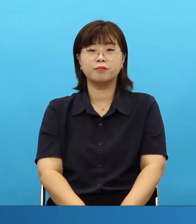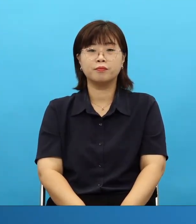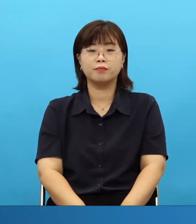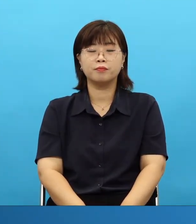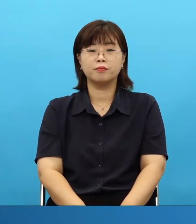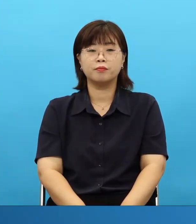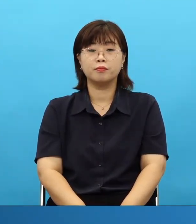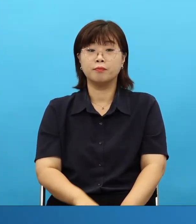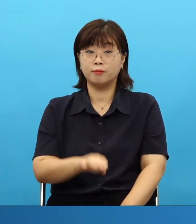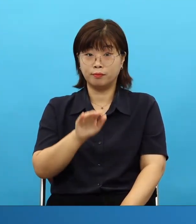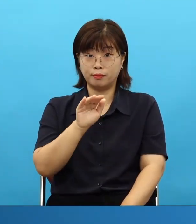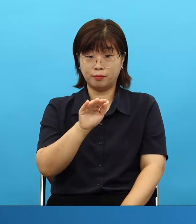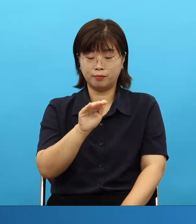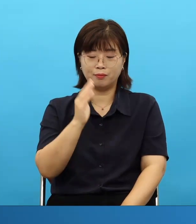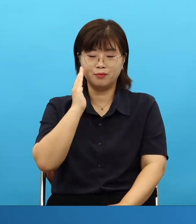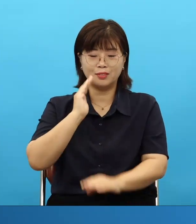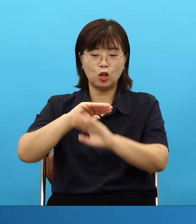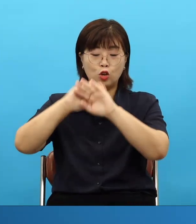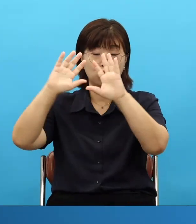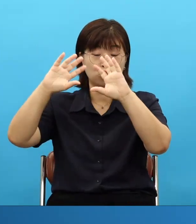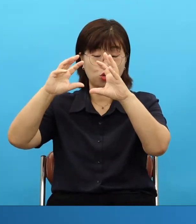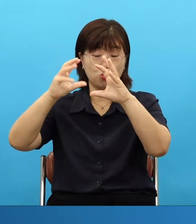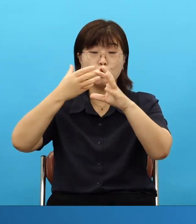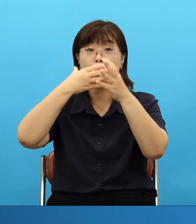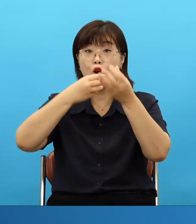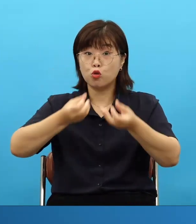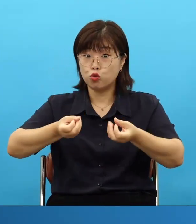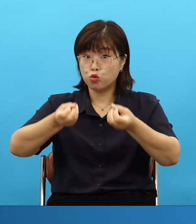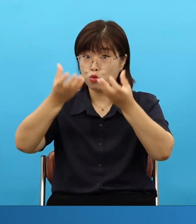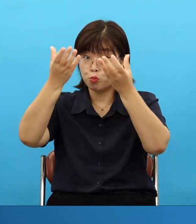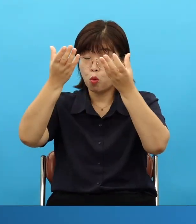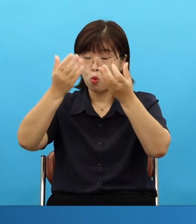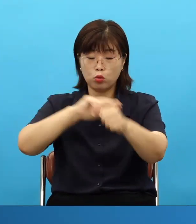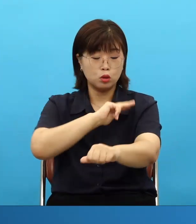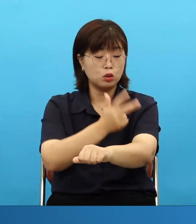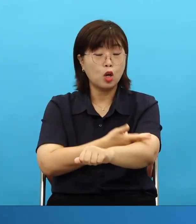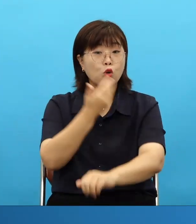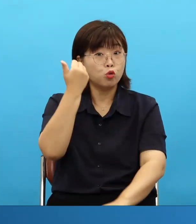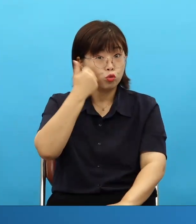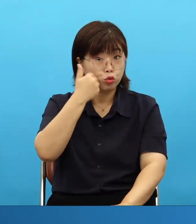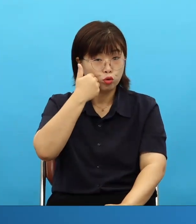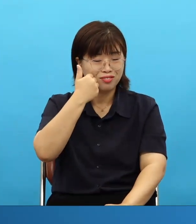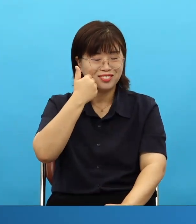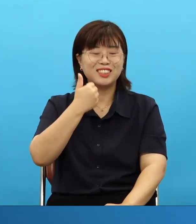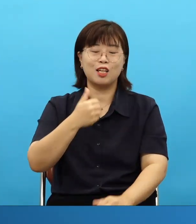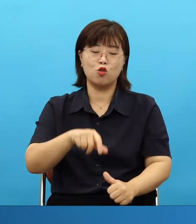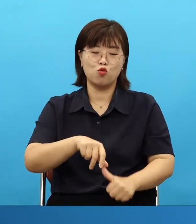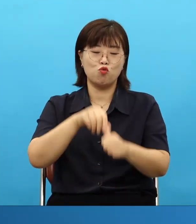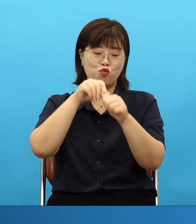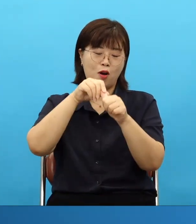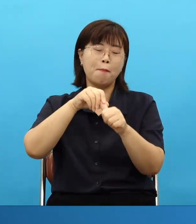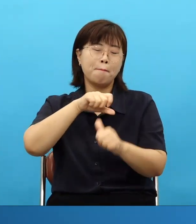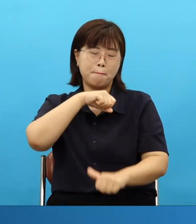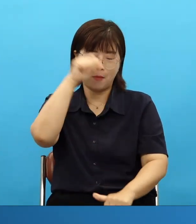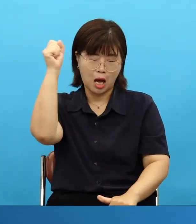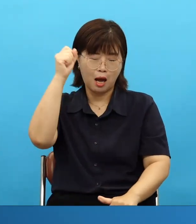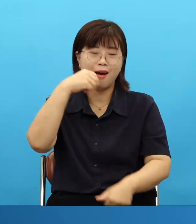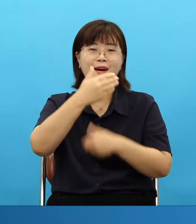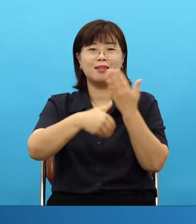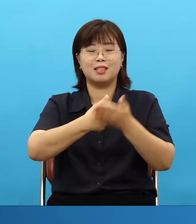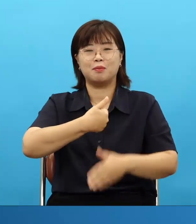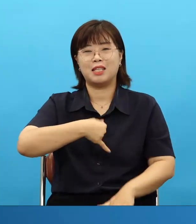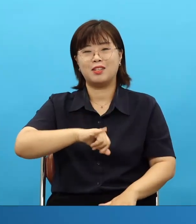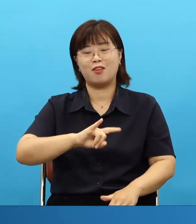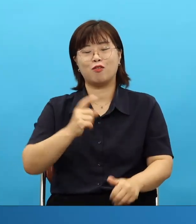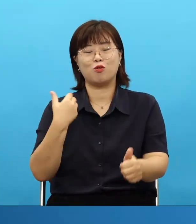이 축복이 구원받은 하나님의 자녀이기 때문에 있는데 이렇게 이루어진단 말이에요. And this blessing is yours because you